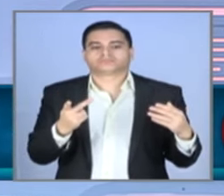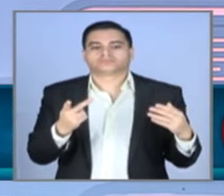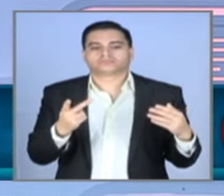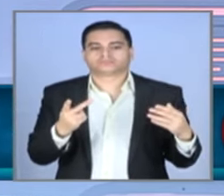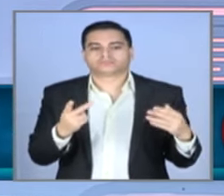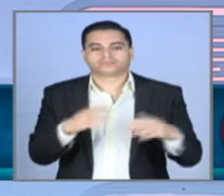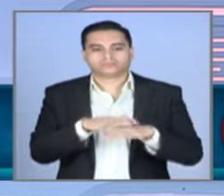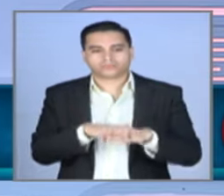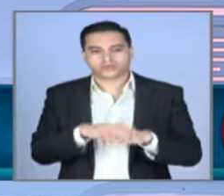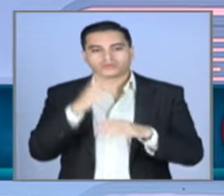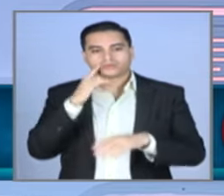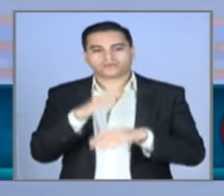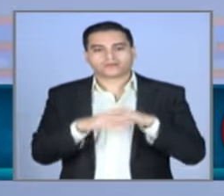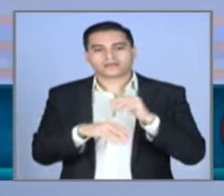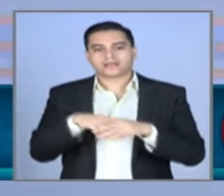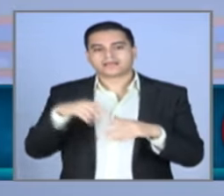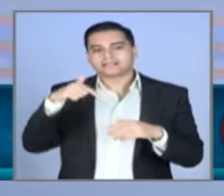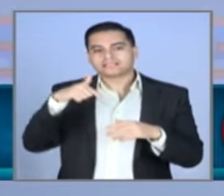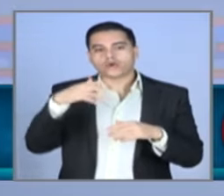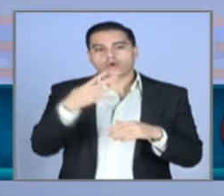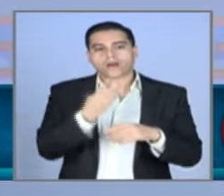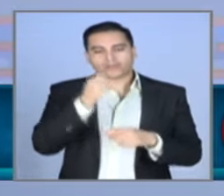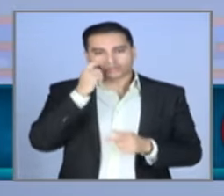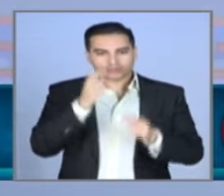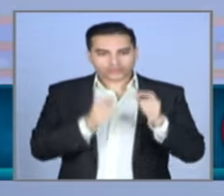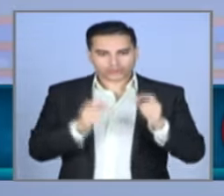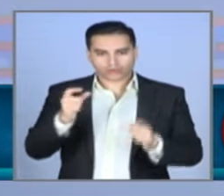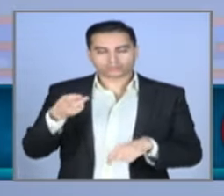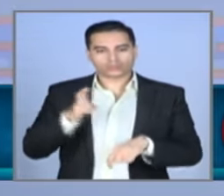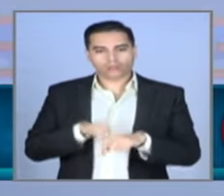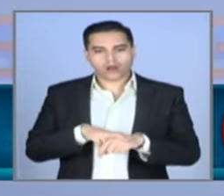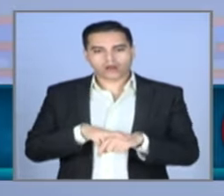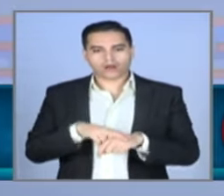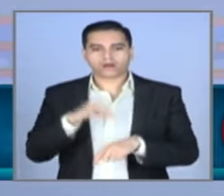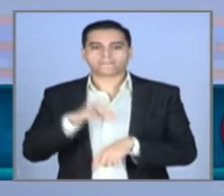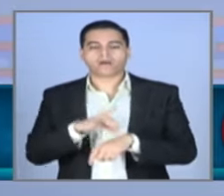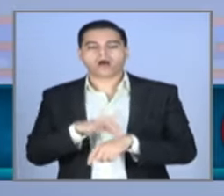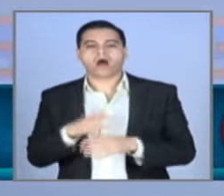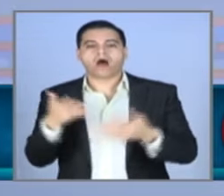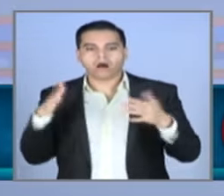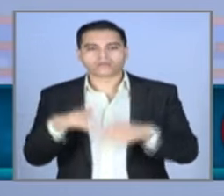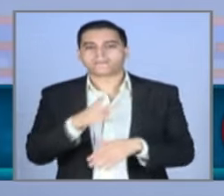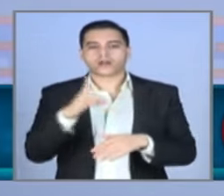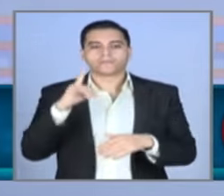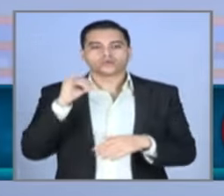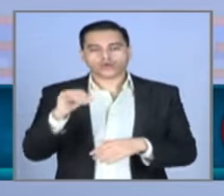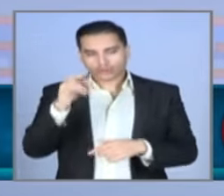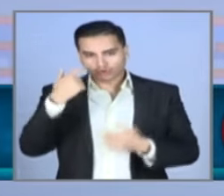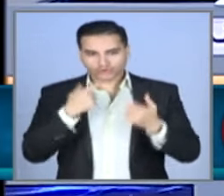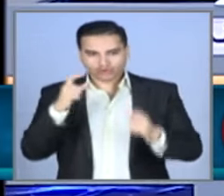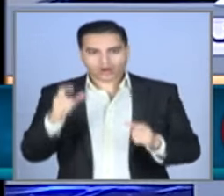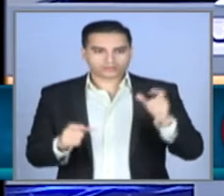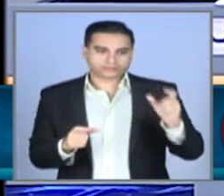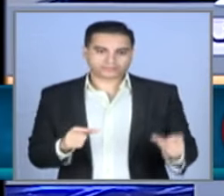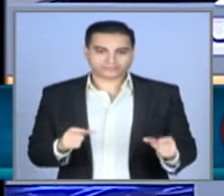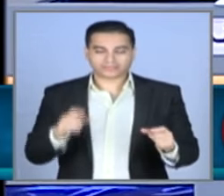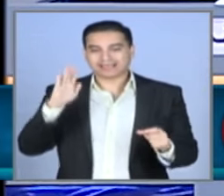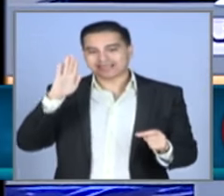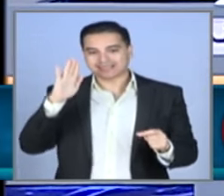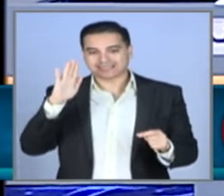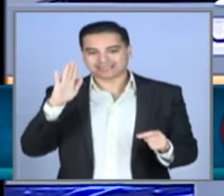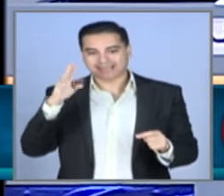وفى 46 شخص وأصيب أكثر من 250 شخص. سعيد،